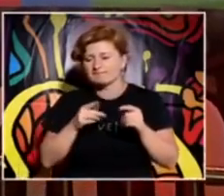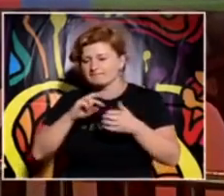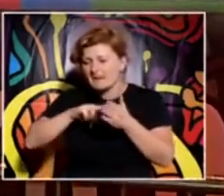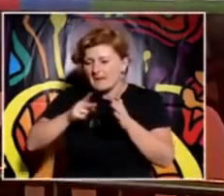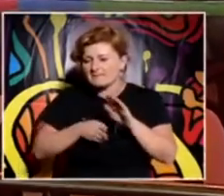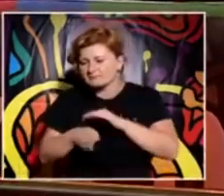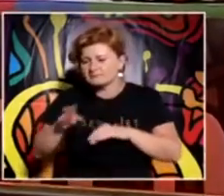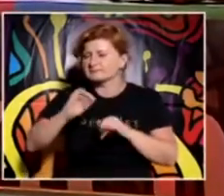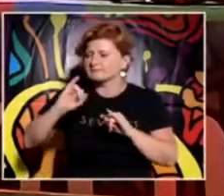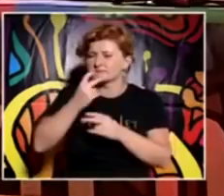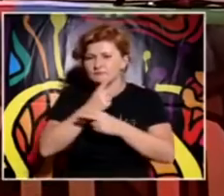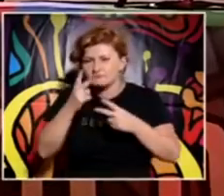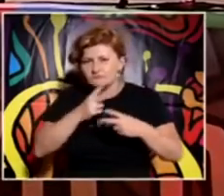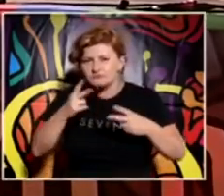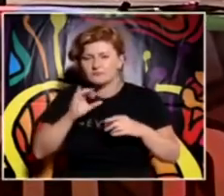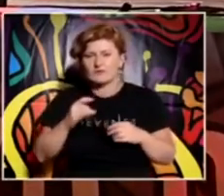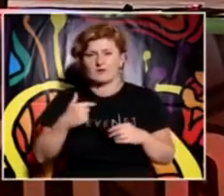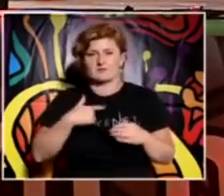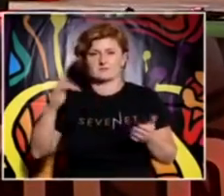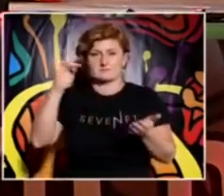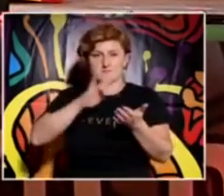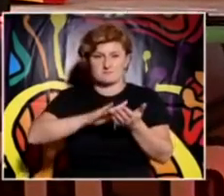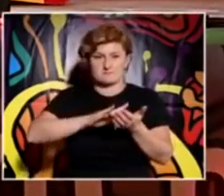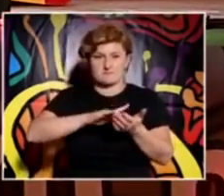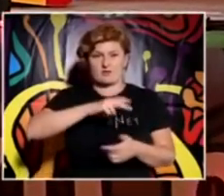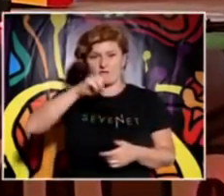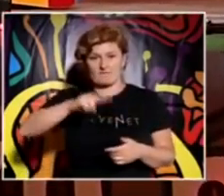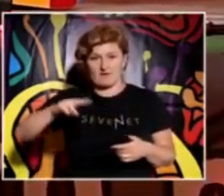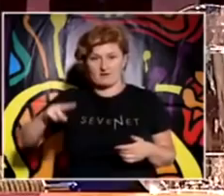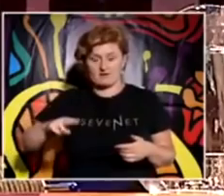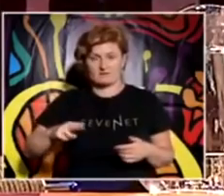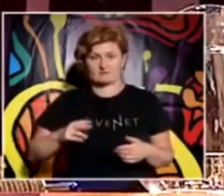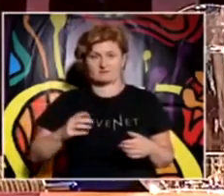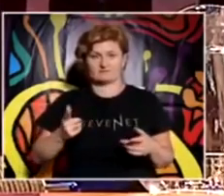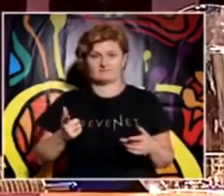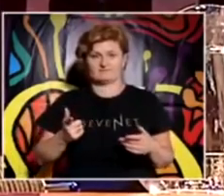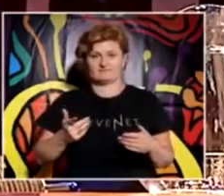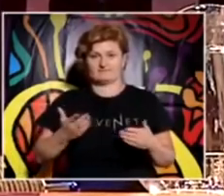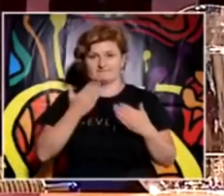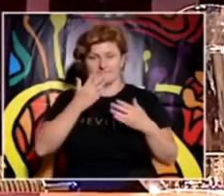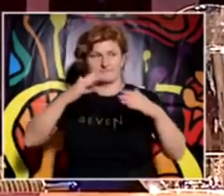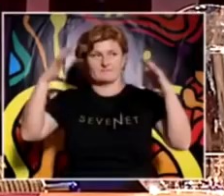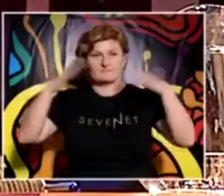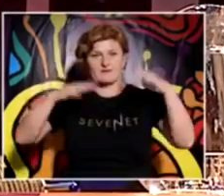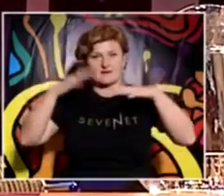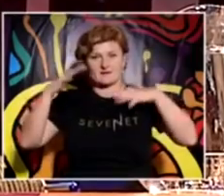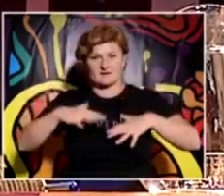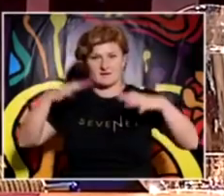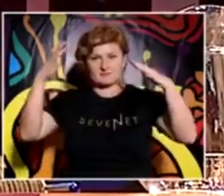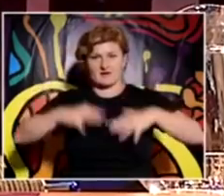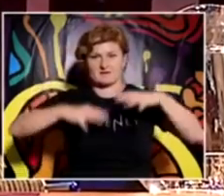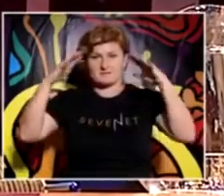drodze i gdy dojechaliśmy do Norwegii, okazało się, że zderzyliśmy się ze ścianą deszczu i te nasze wszystkie